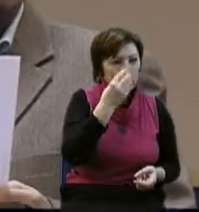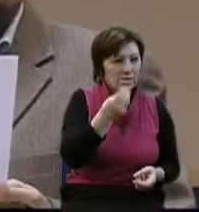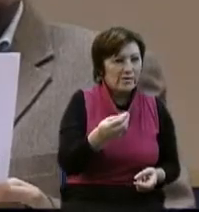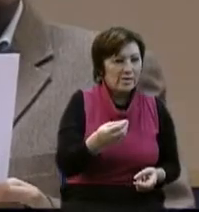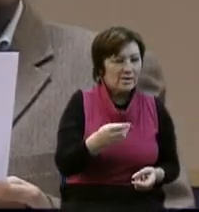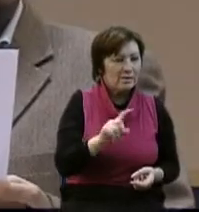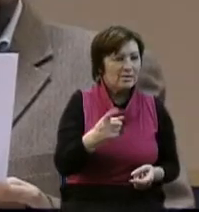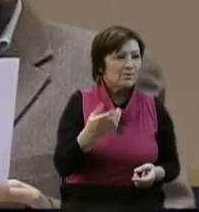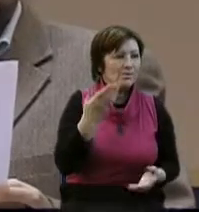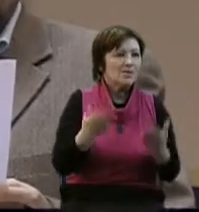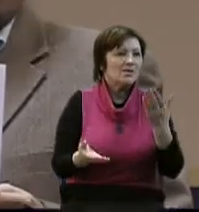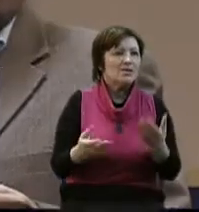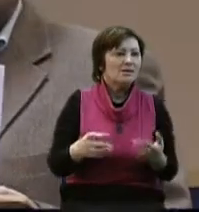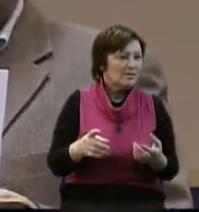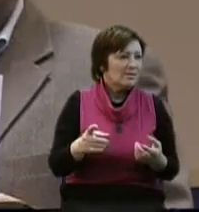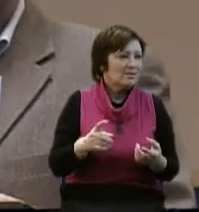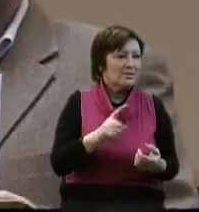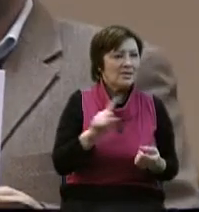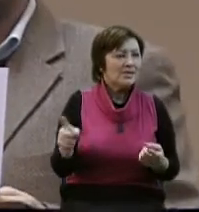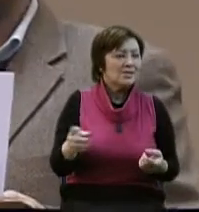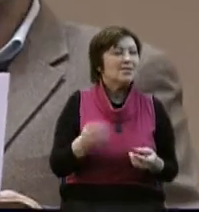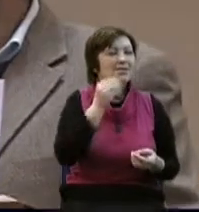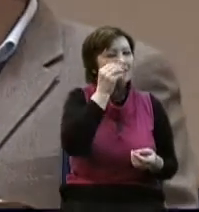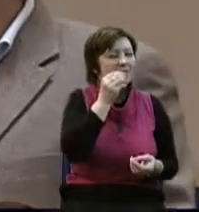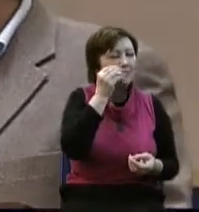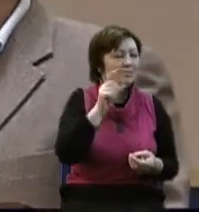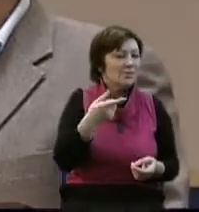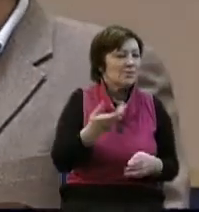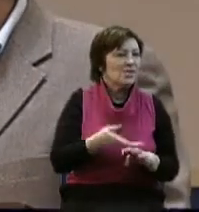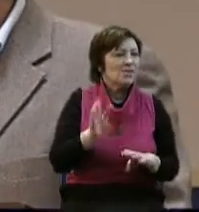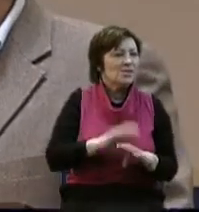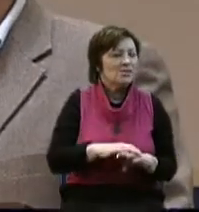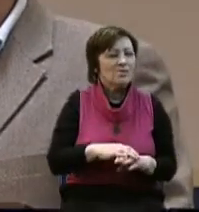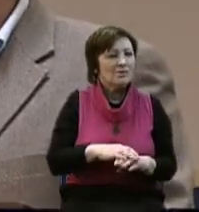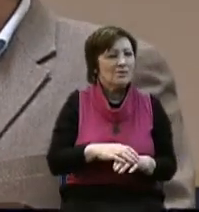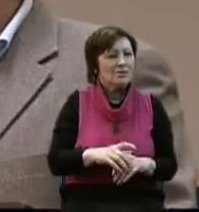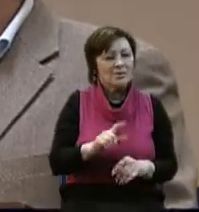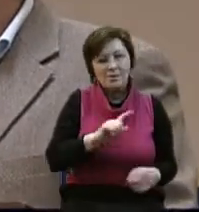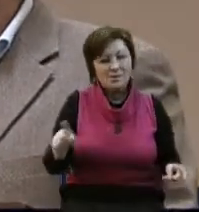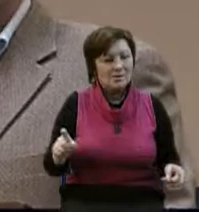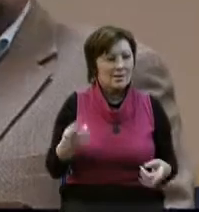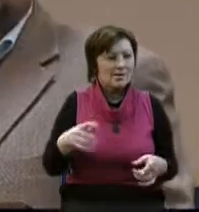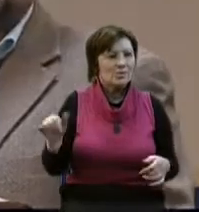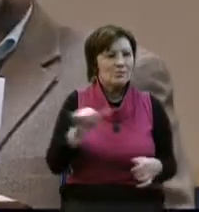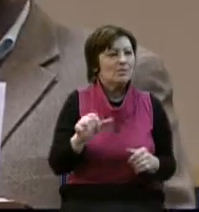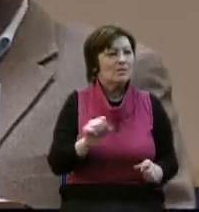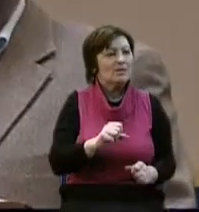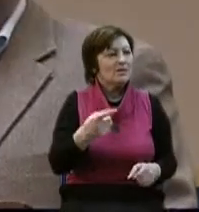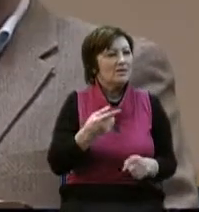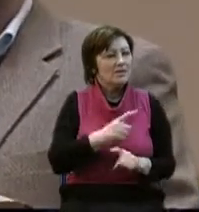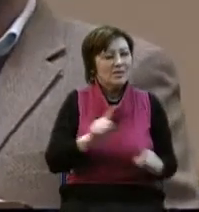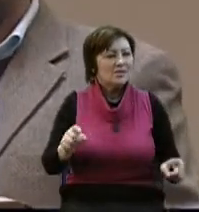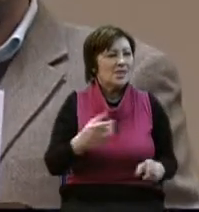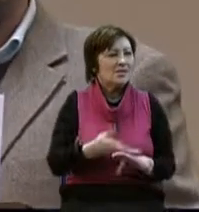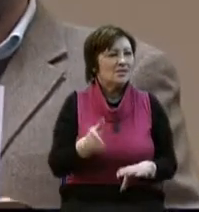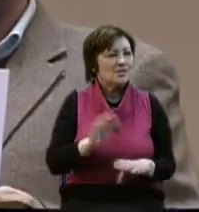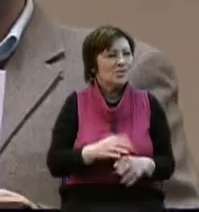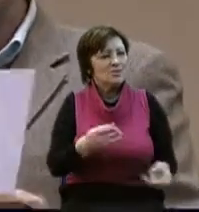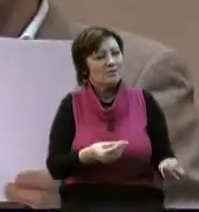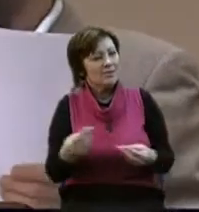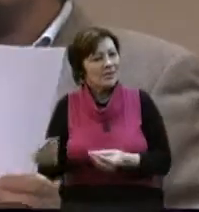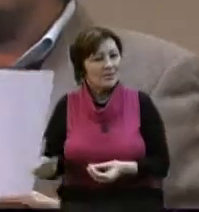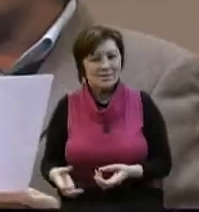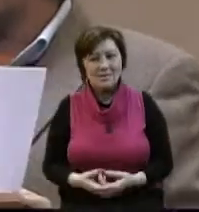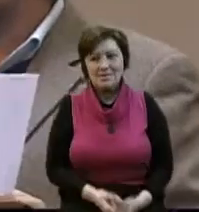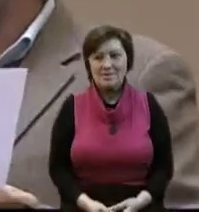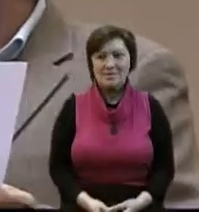тяжести. Но не кажется ли вам, что немножко странное, правда? Такие постановления, и все это расписывалось. И представьте, все это